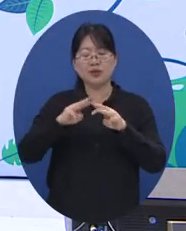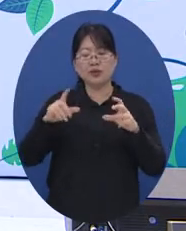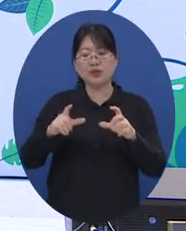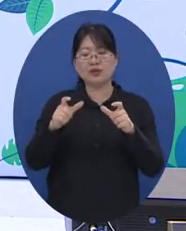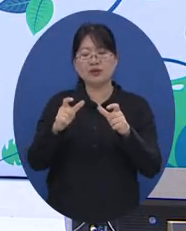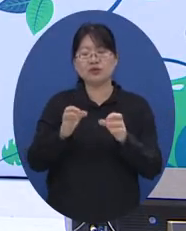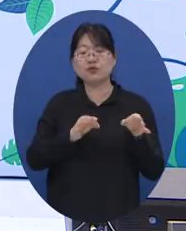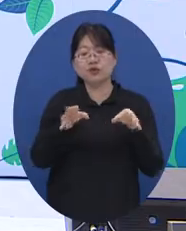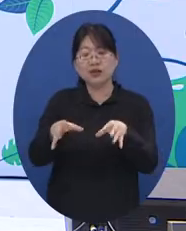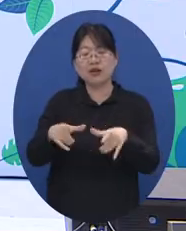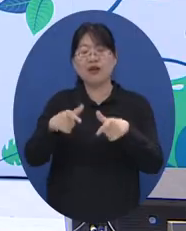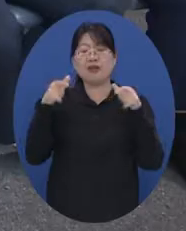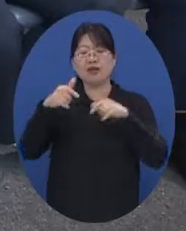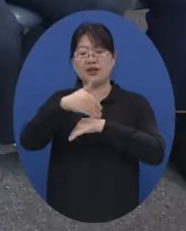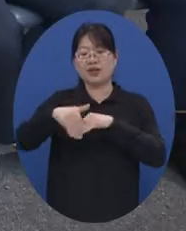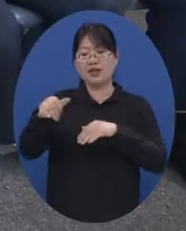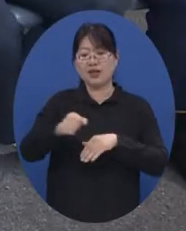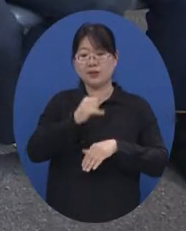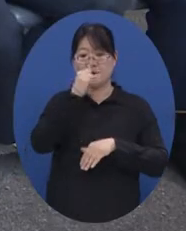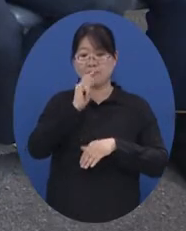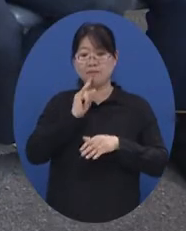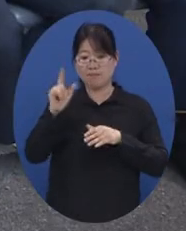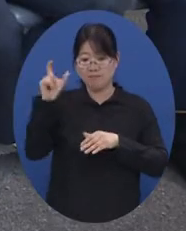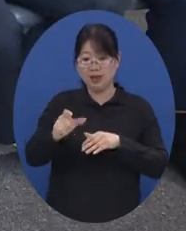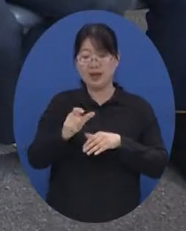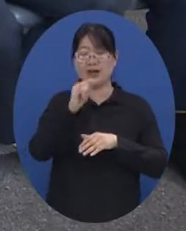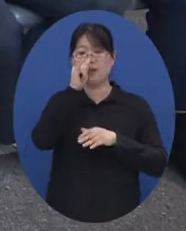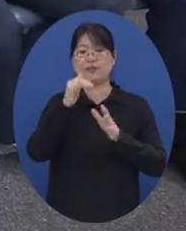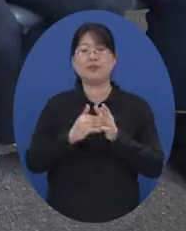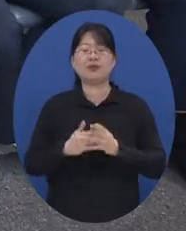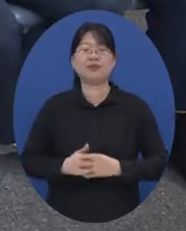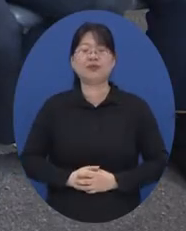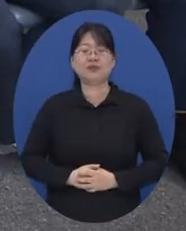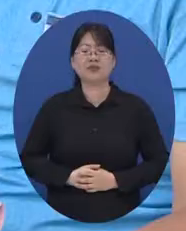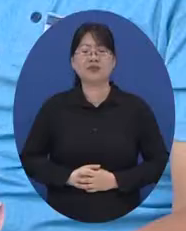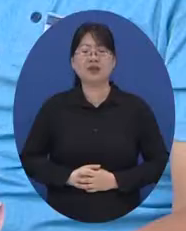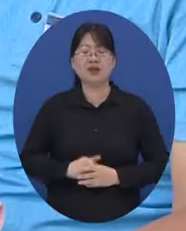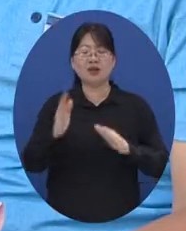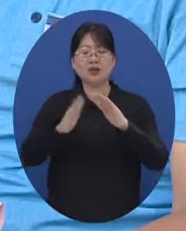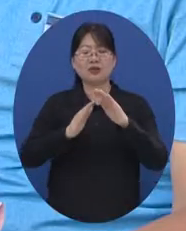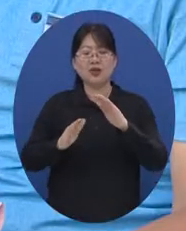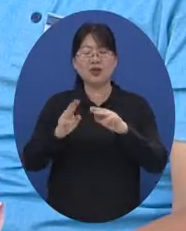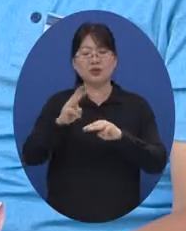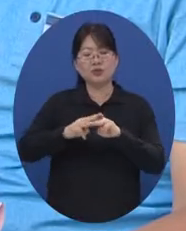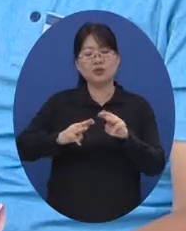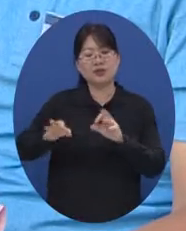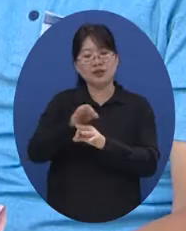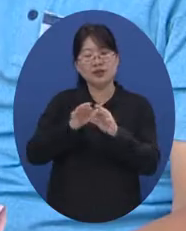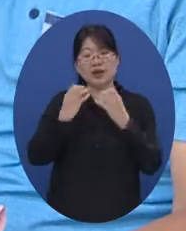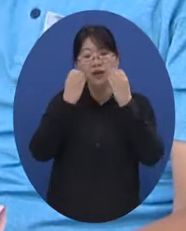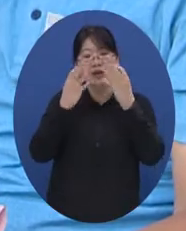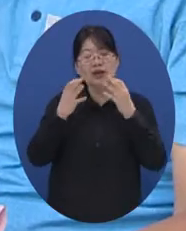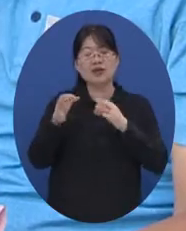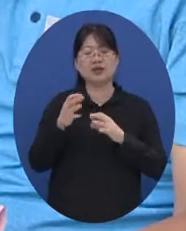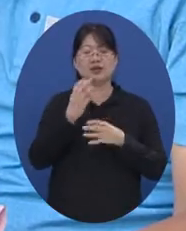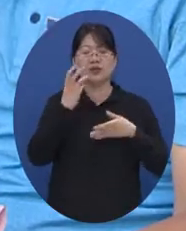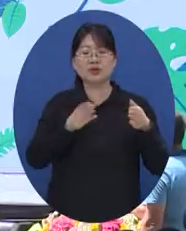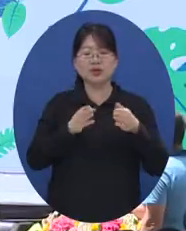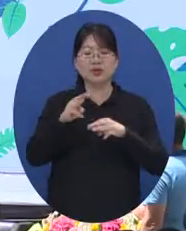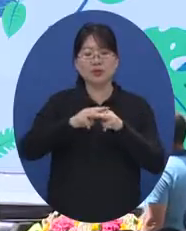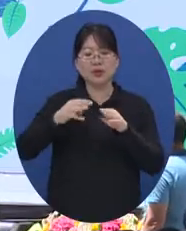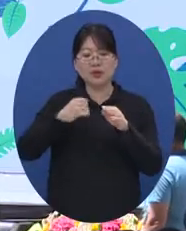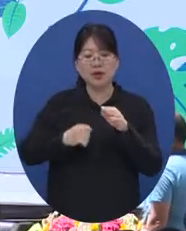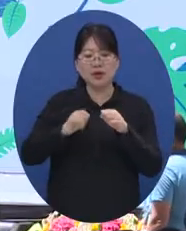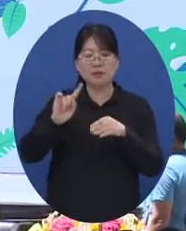대한 투자를 확대할 계획이라고도 강조했습니다. 한편 공정한 농촌 경제, 새로운 경기 농업,